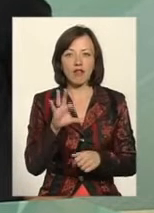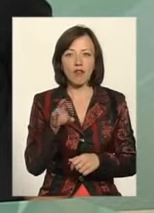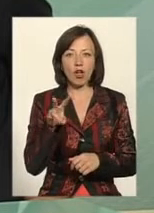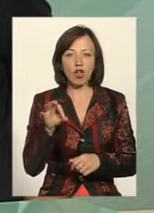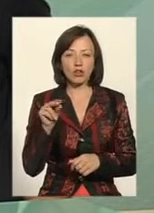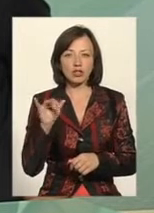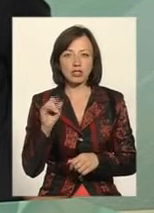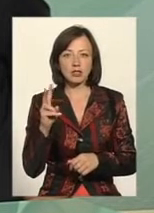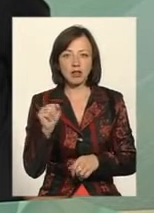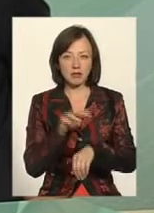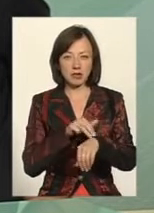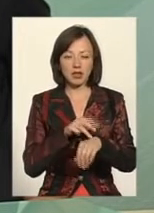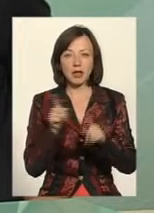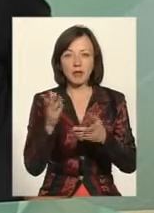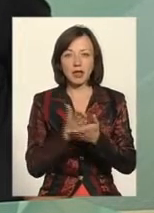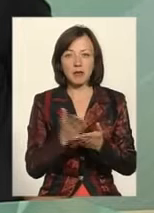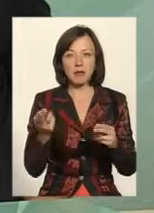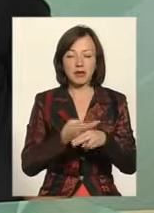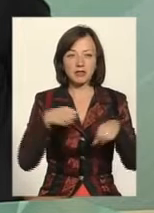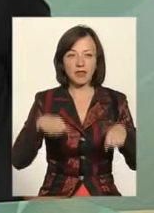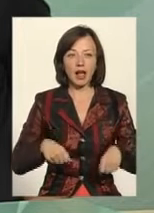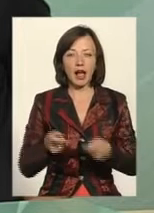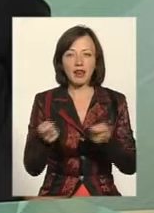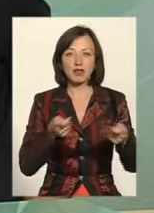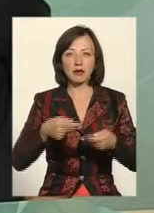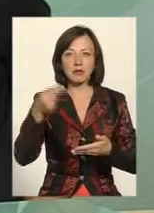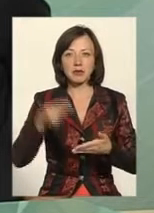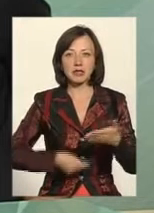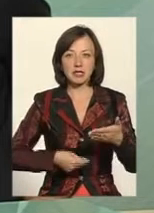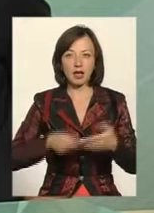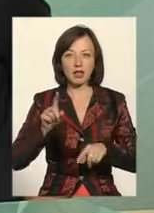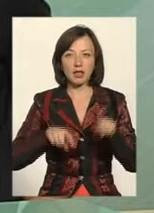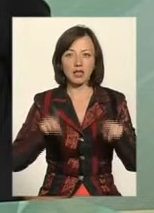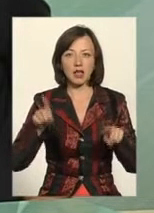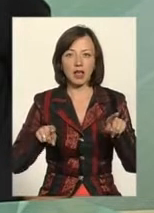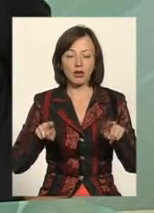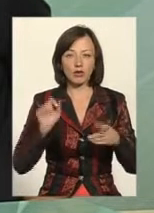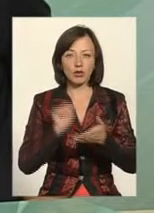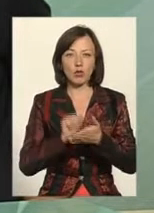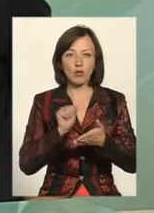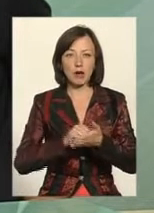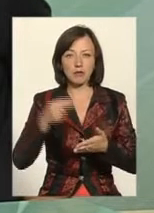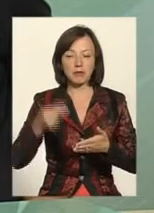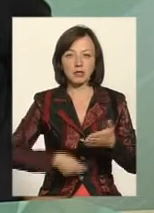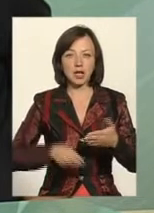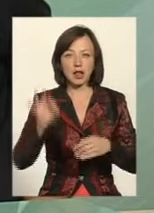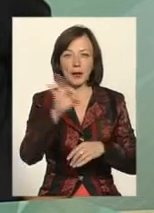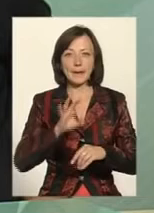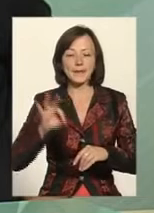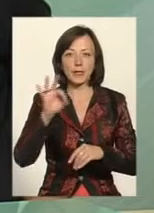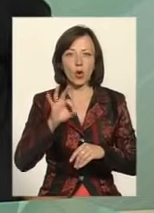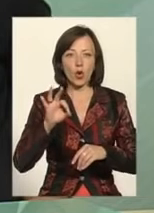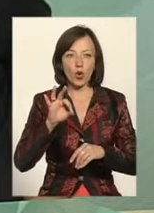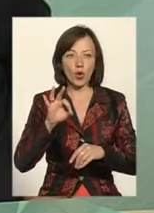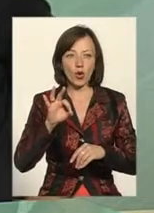що є безвладдя, що керівники підписали там деяку. Без бумагу підписали, по поводу там